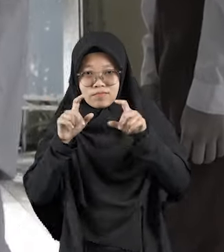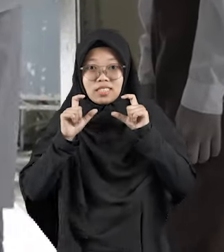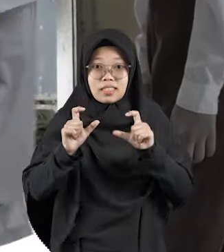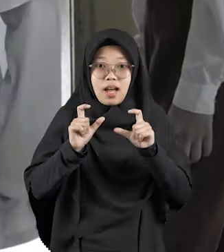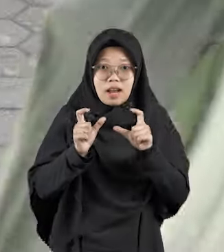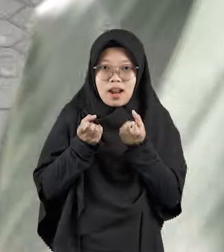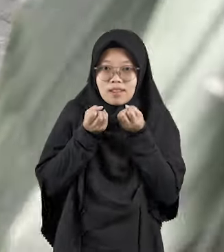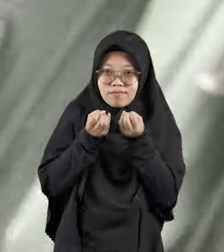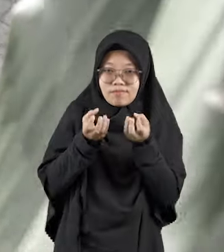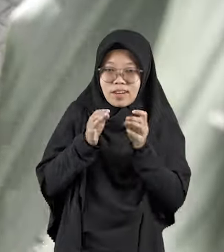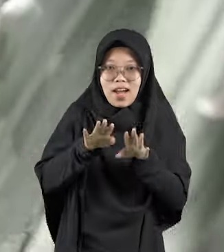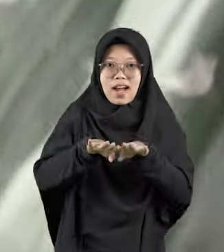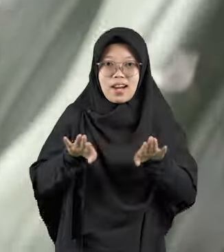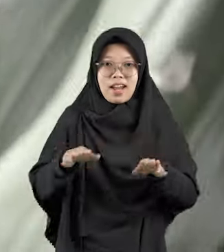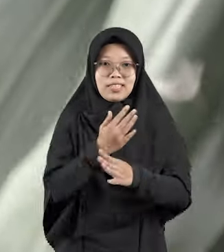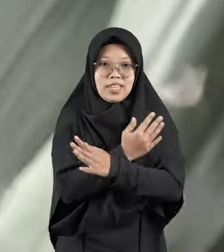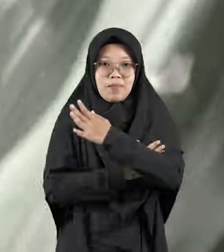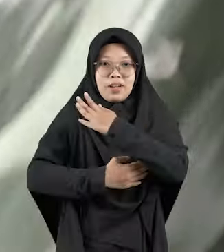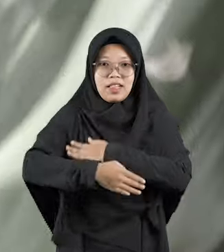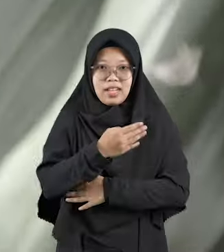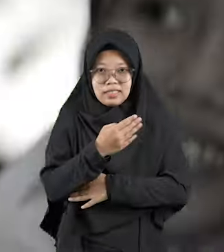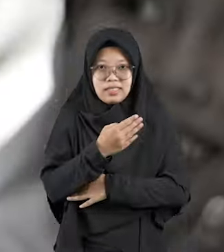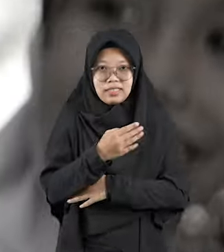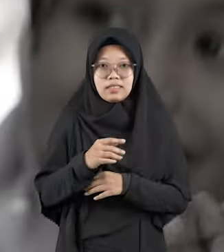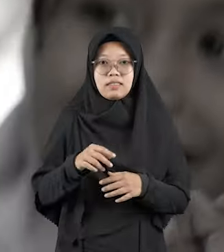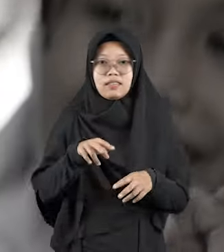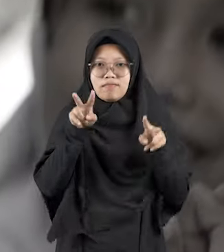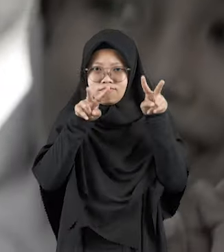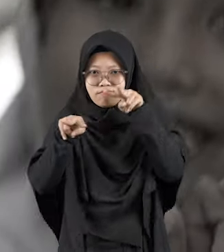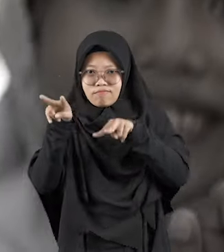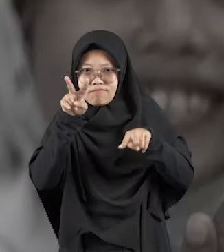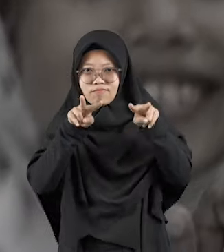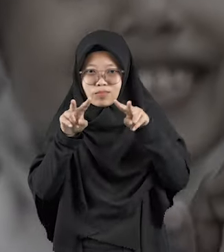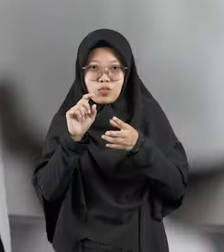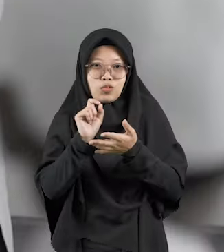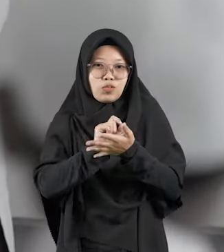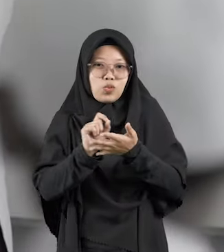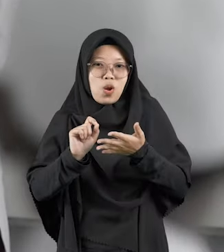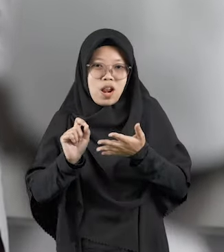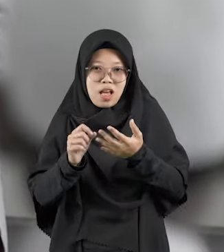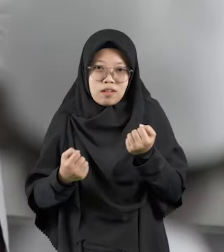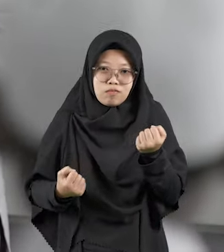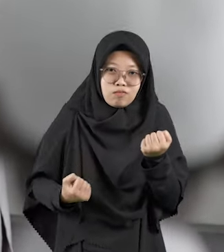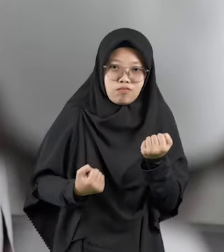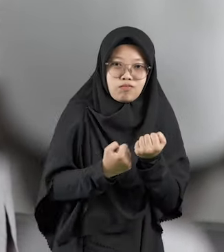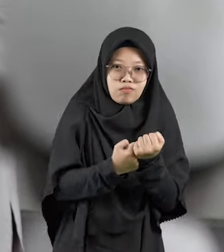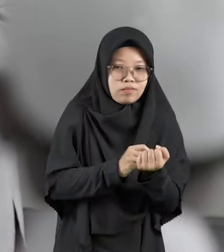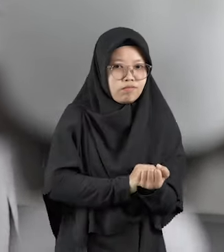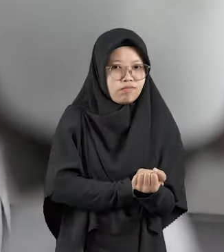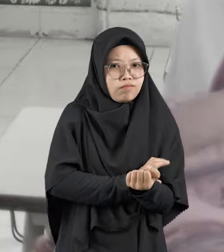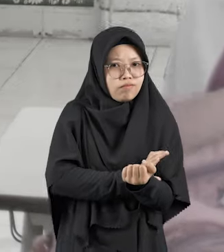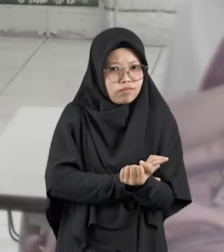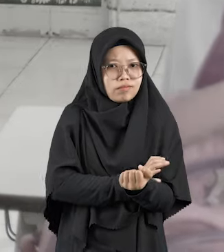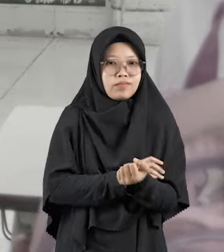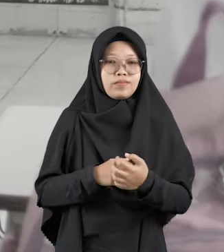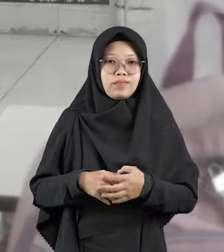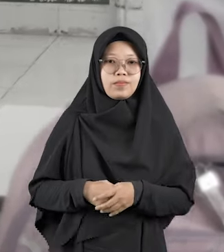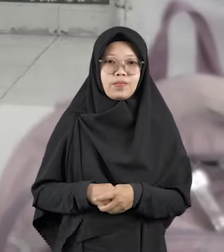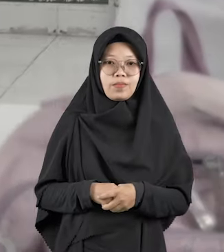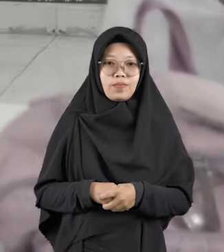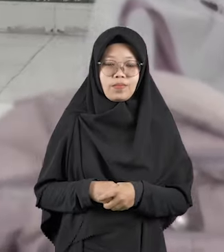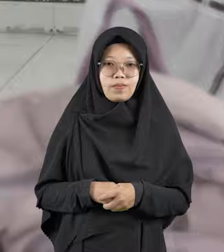tahu cara mendidik anak disabilitas dan mencari tahu sekolah yang